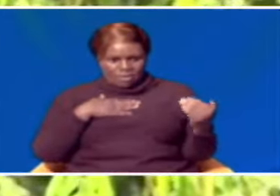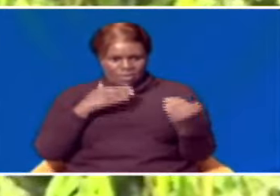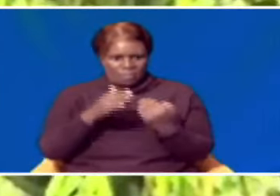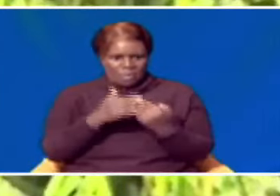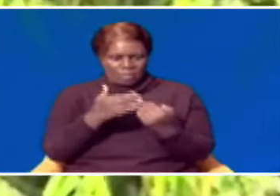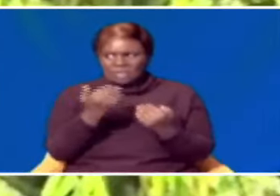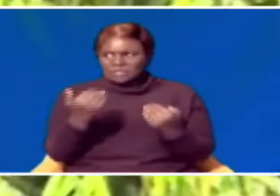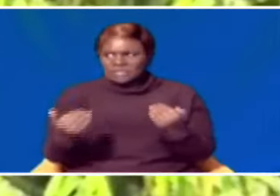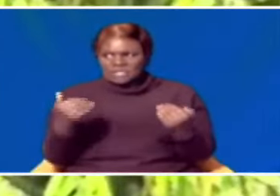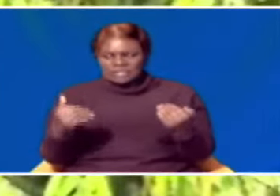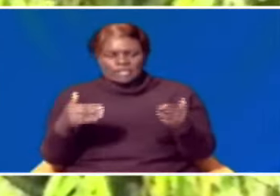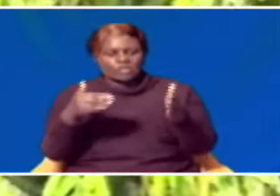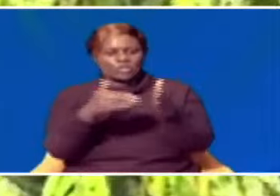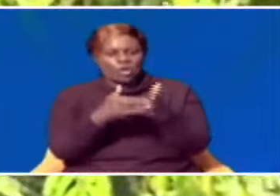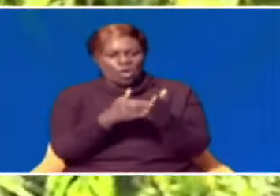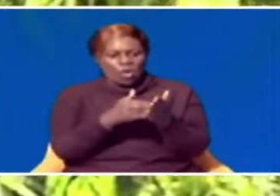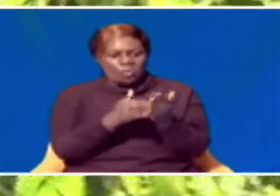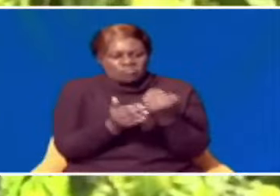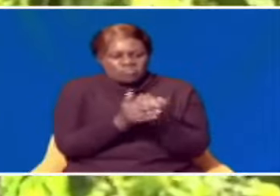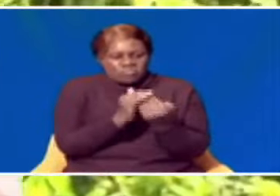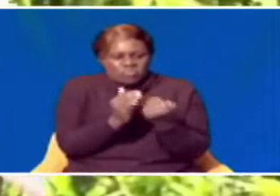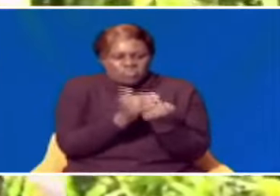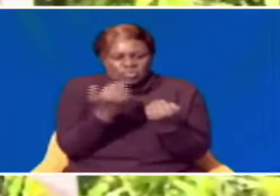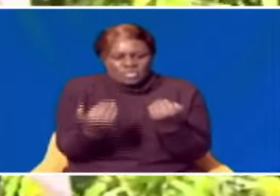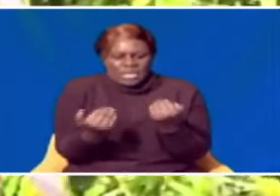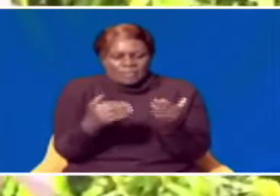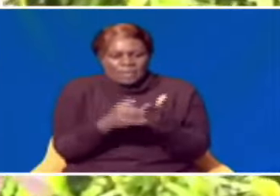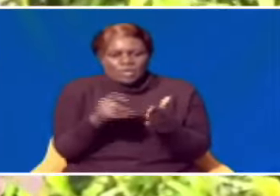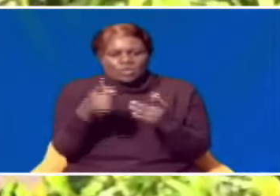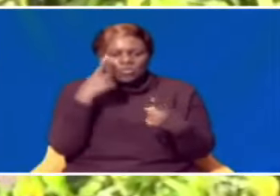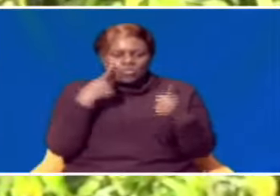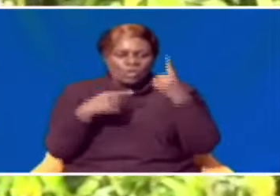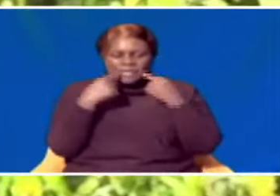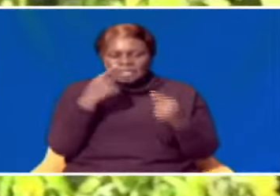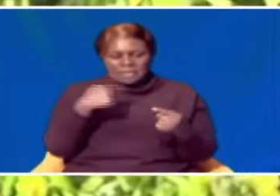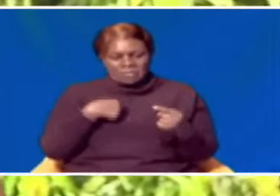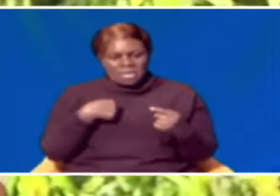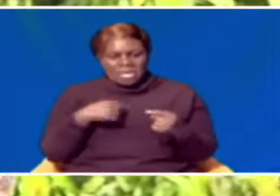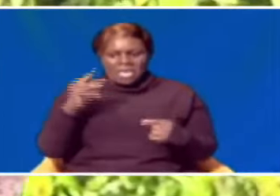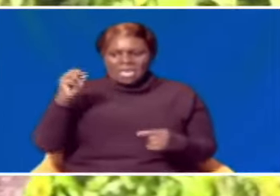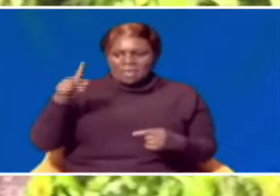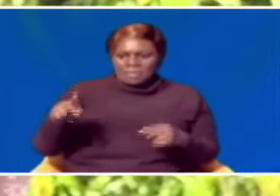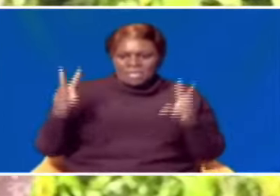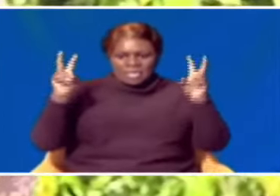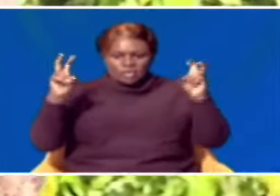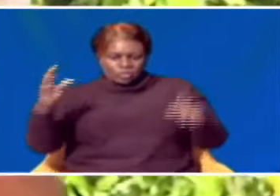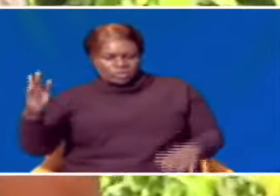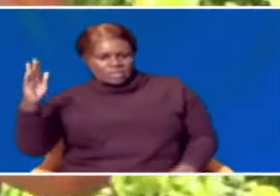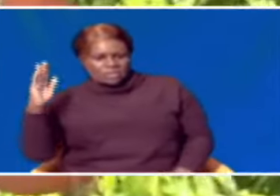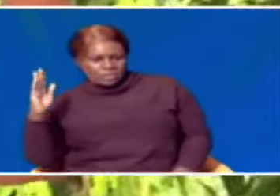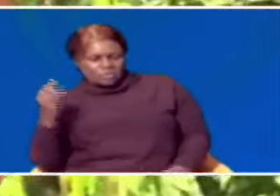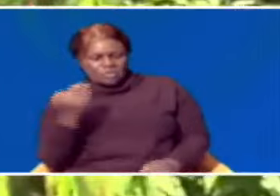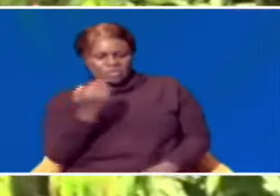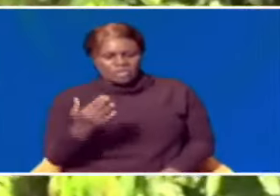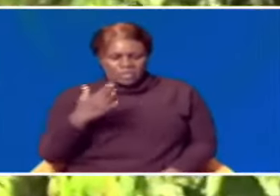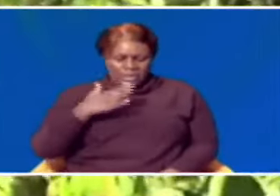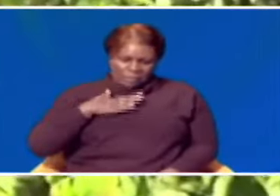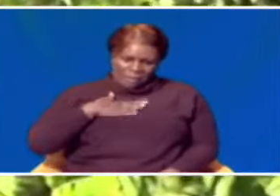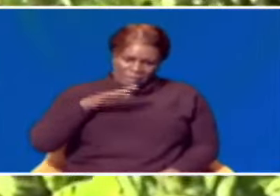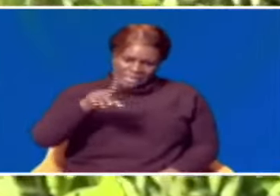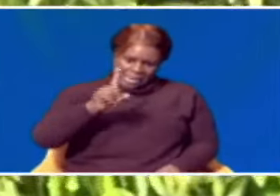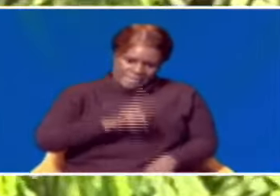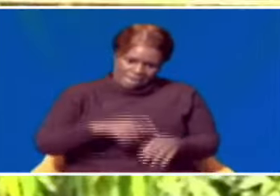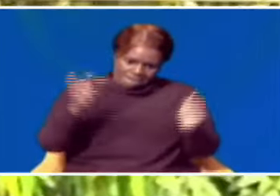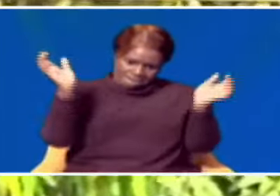watoto tuwache. Leo hii munalia kuja kuniambia, oh mbunge, masuala ya usalama, watoto wenu